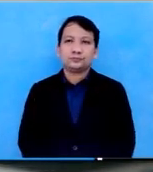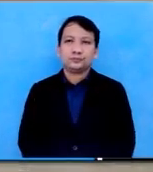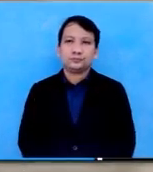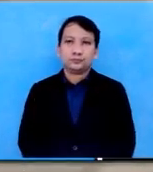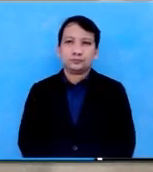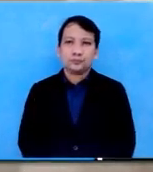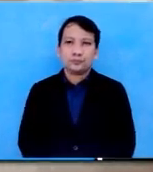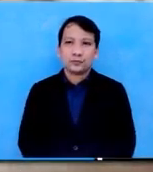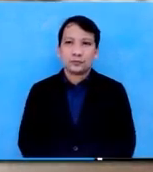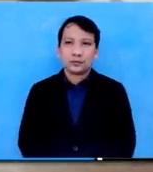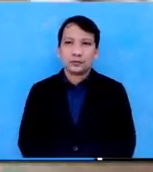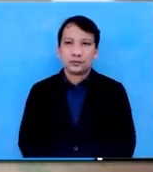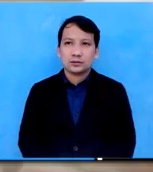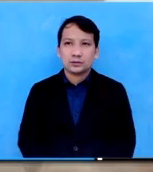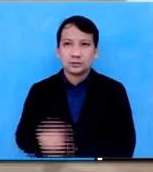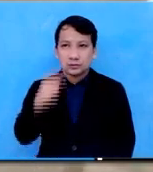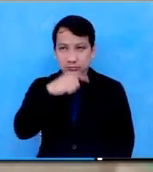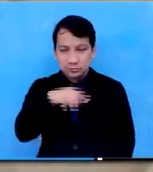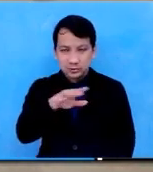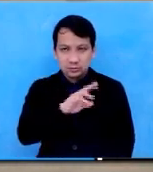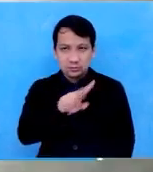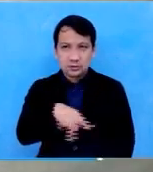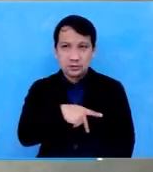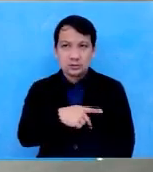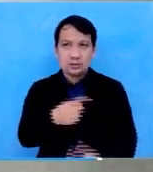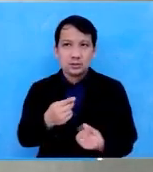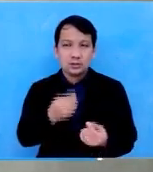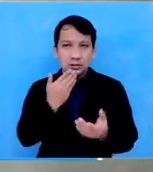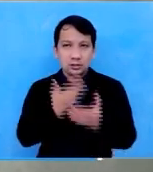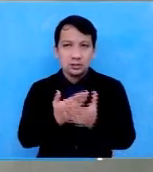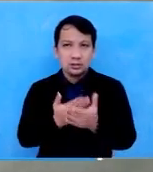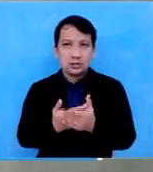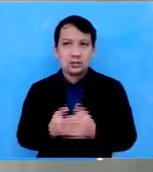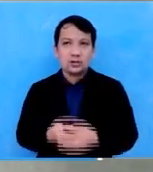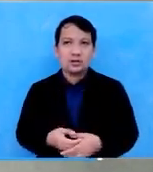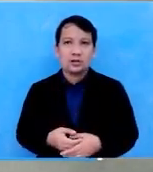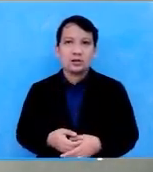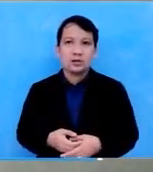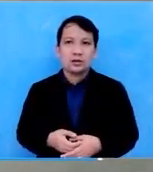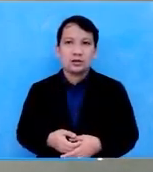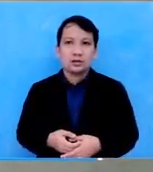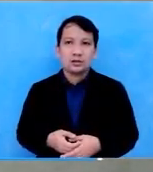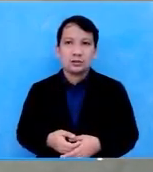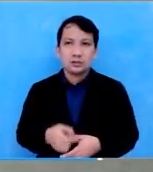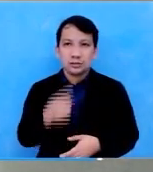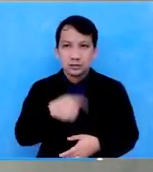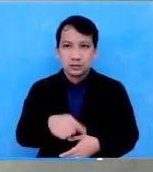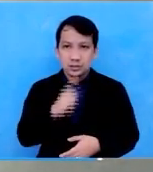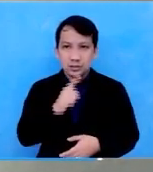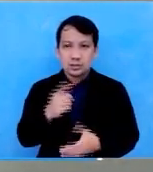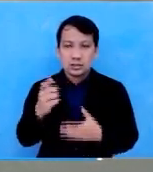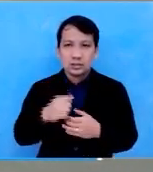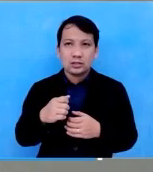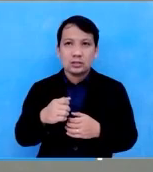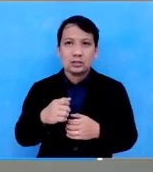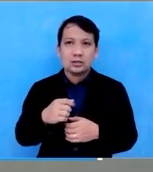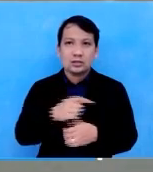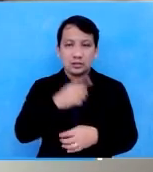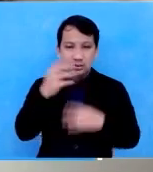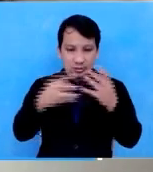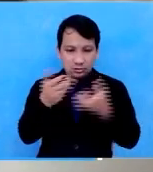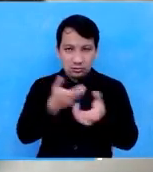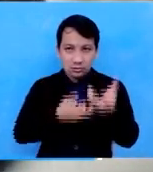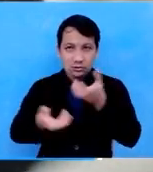going through a lot of like personal stuff in my mind. And speaking of current status, inami naman ni Queen of Creative Collaborations